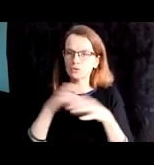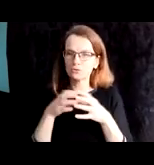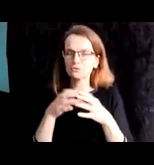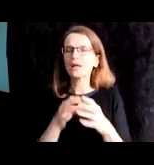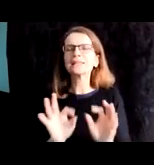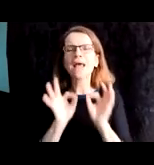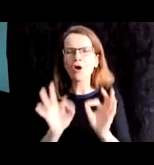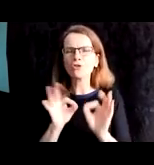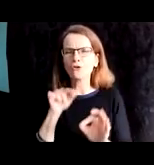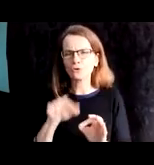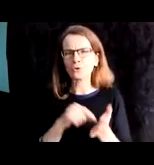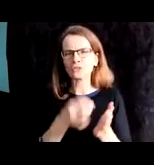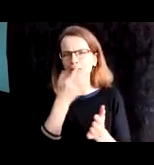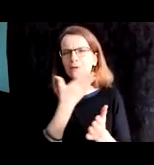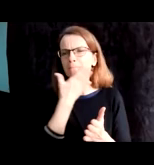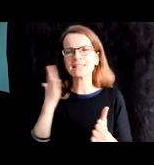učinkov.